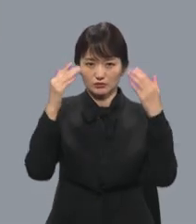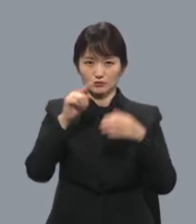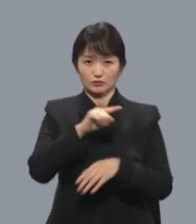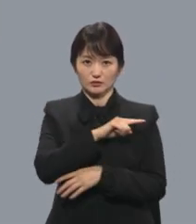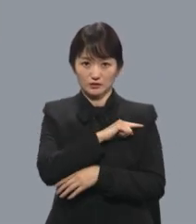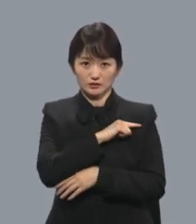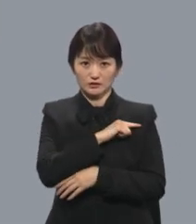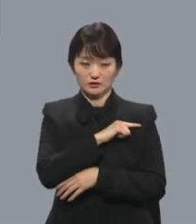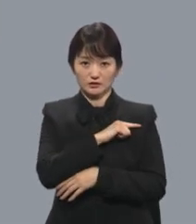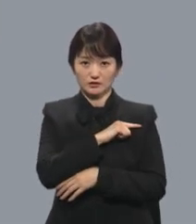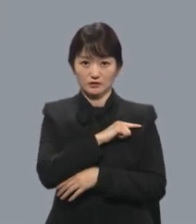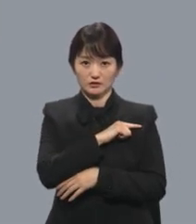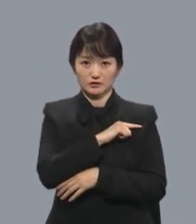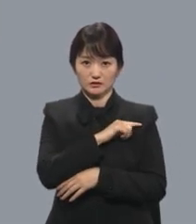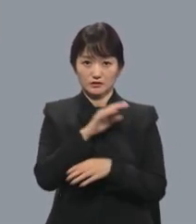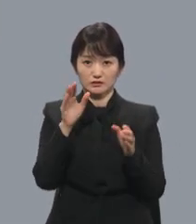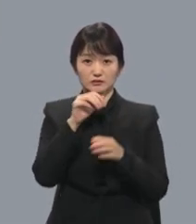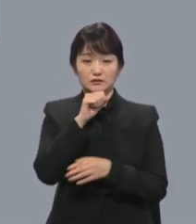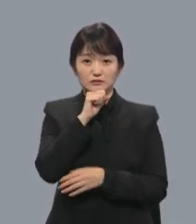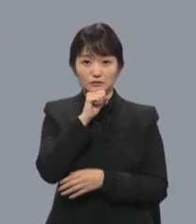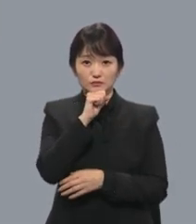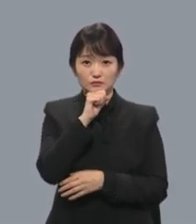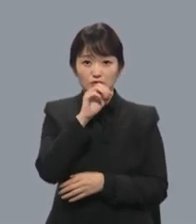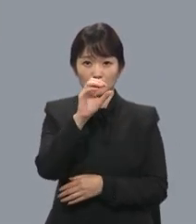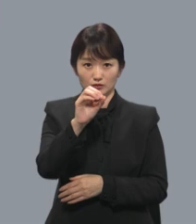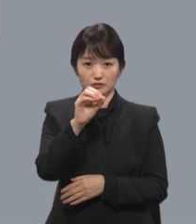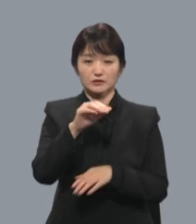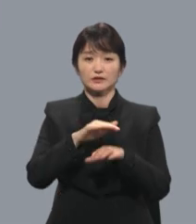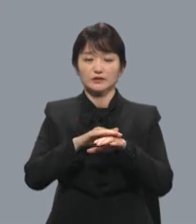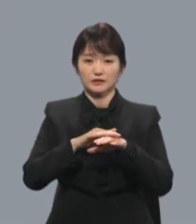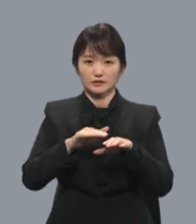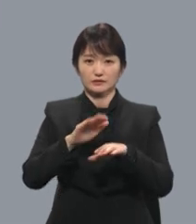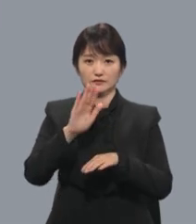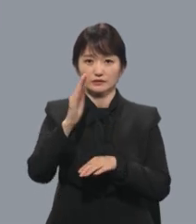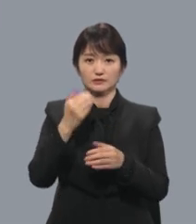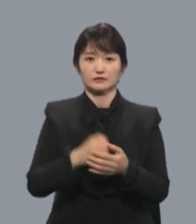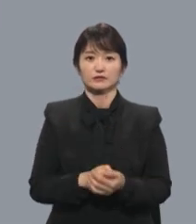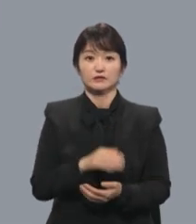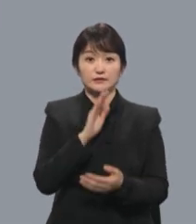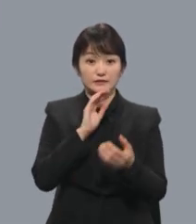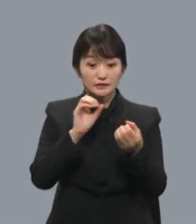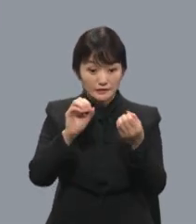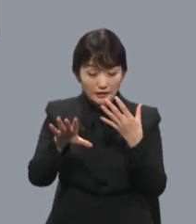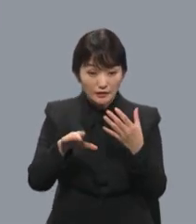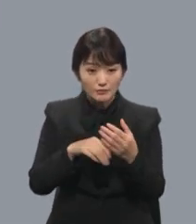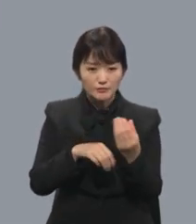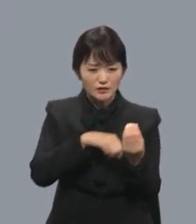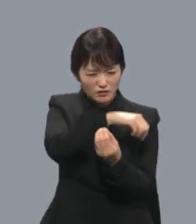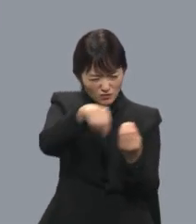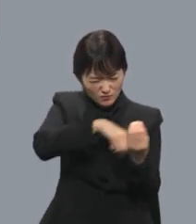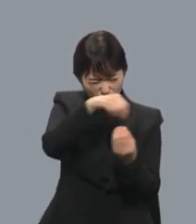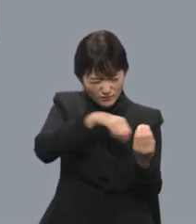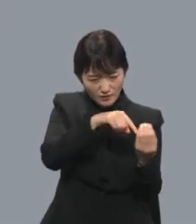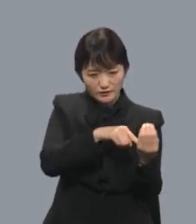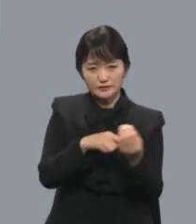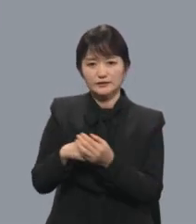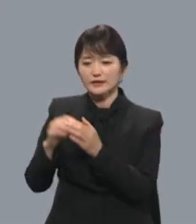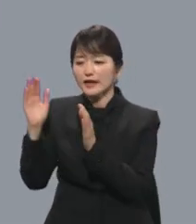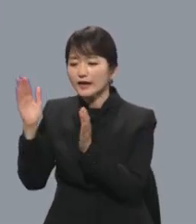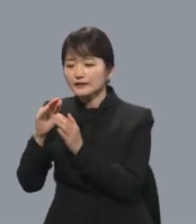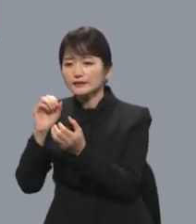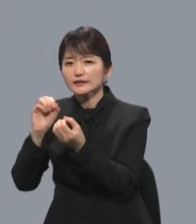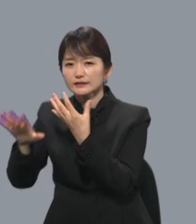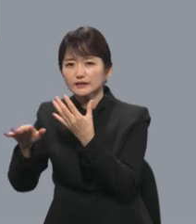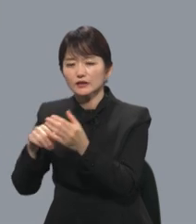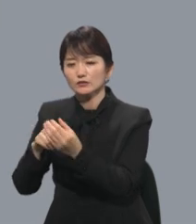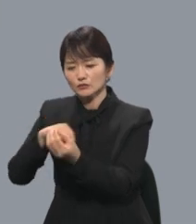제목으로 이제 글이 올라온 것인데요 보시면 아까 말씀드린 대로 답은 많이 갚는다는데 아이는 촘촘하게 갚는다고 써서